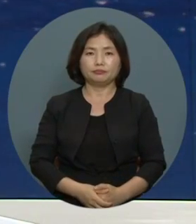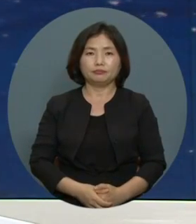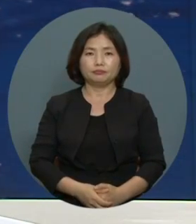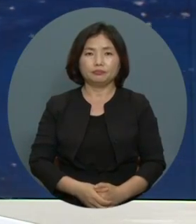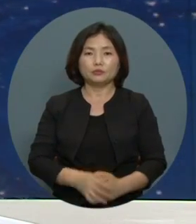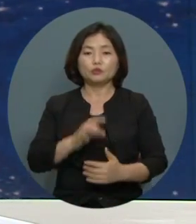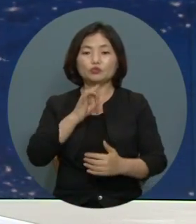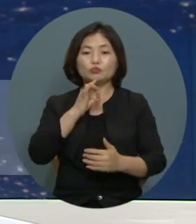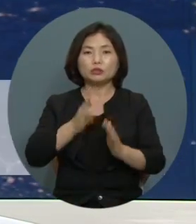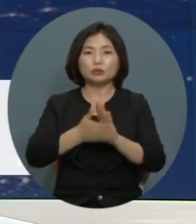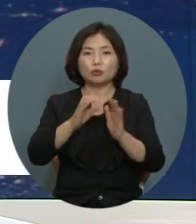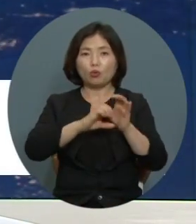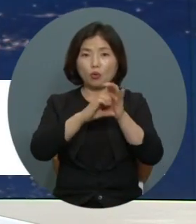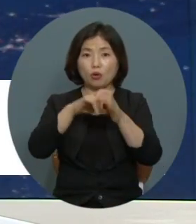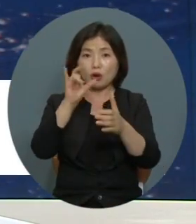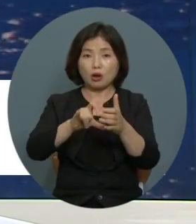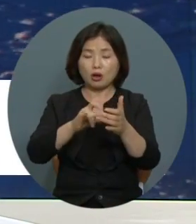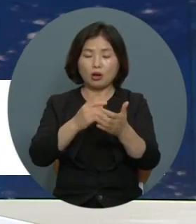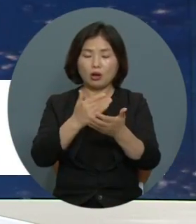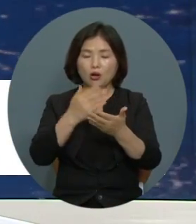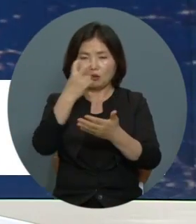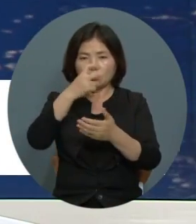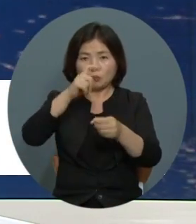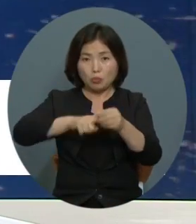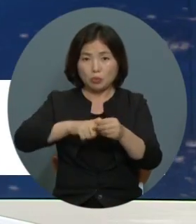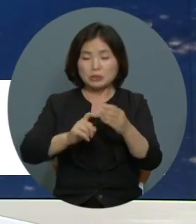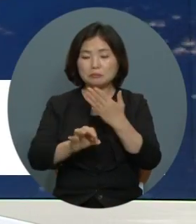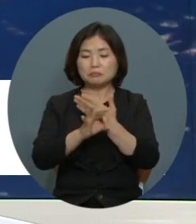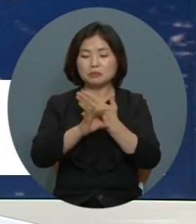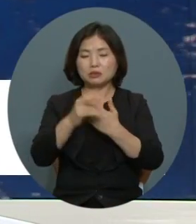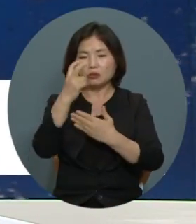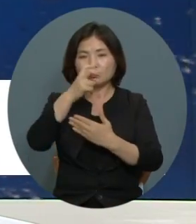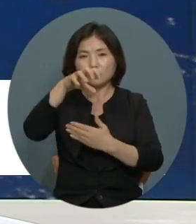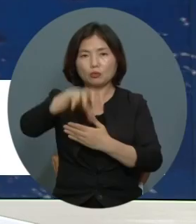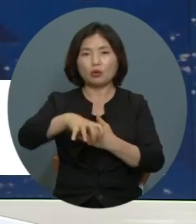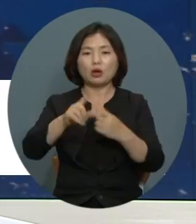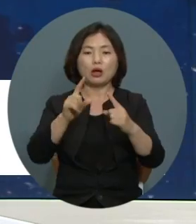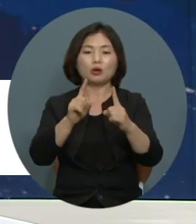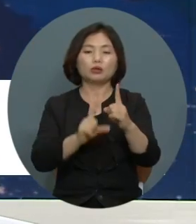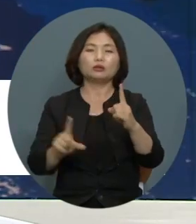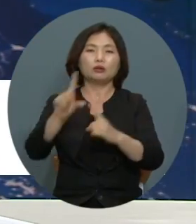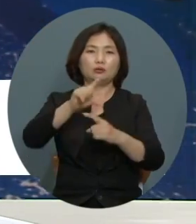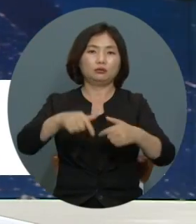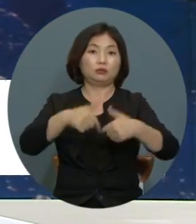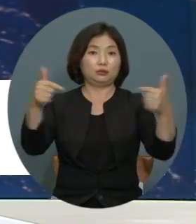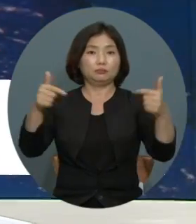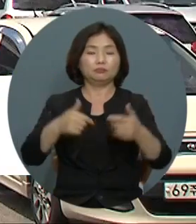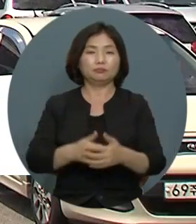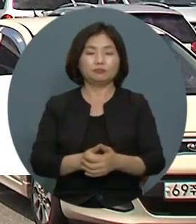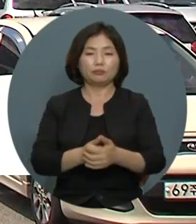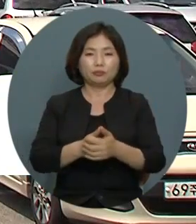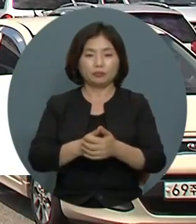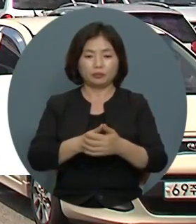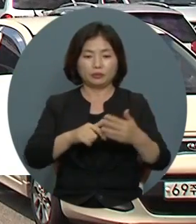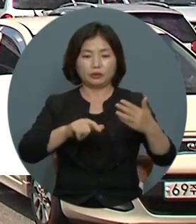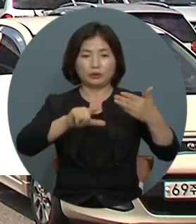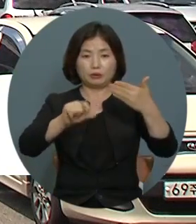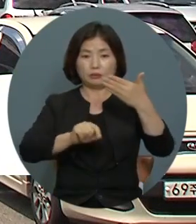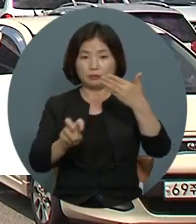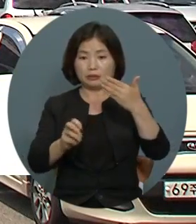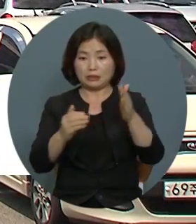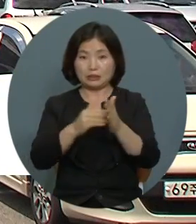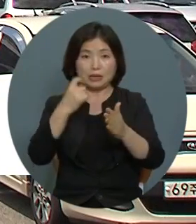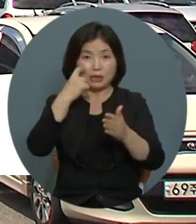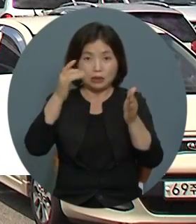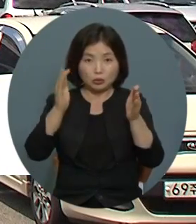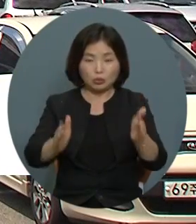구민 시가 코로 갈구 진단 검사를 위해서 임시 선별 질려서 한 곳을 더 설치했습니다 다음달 30일까지 한